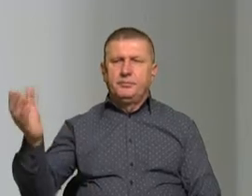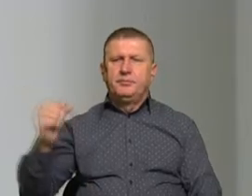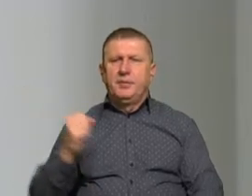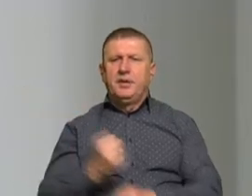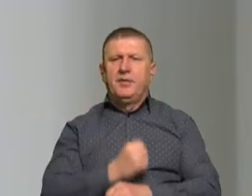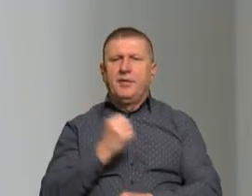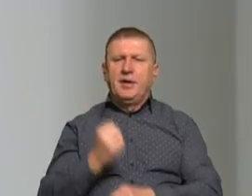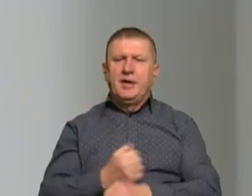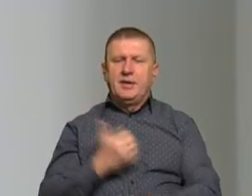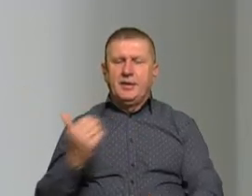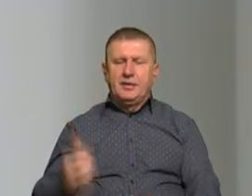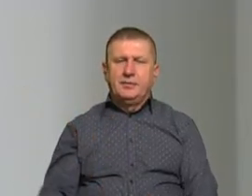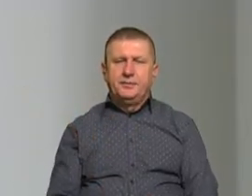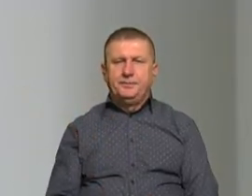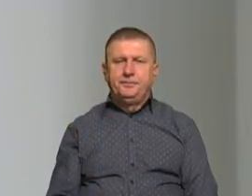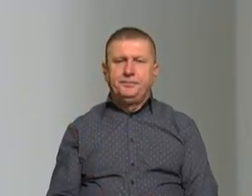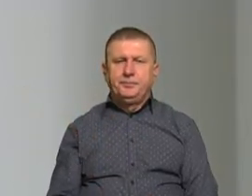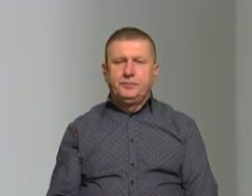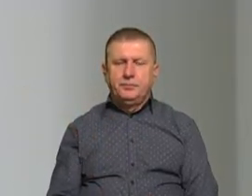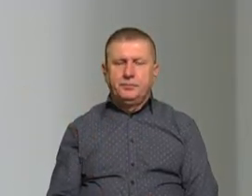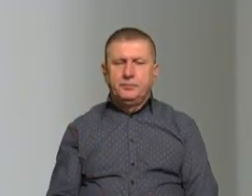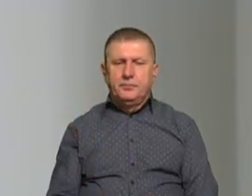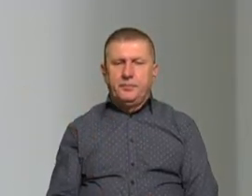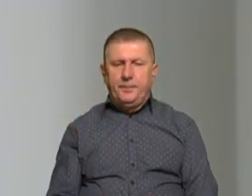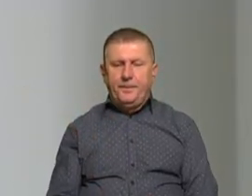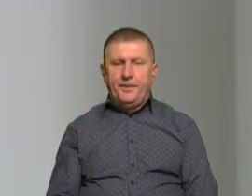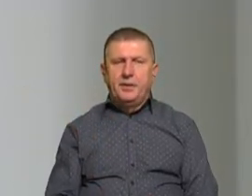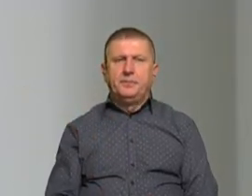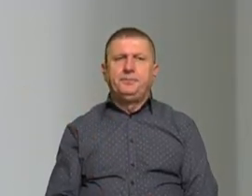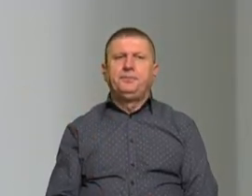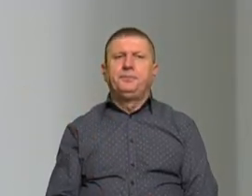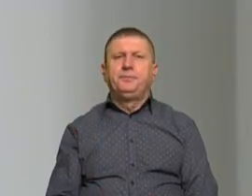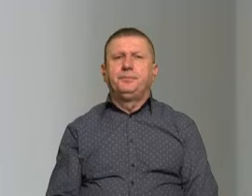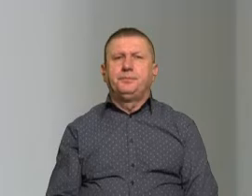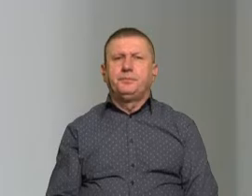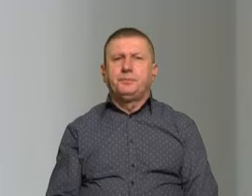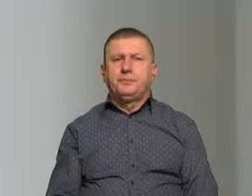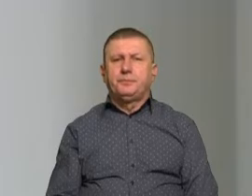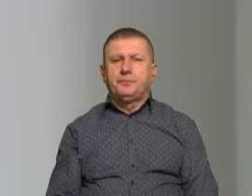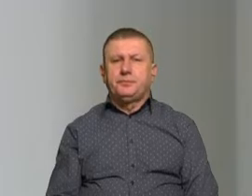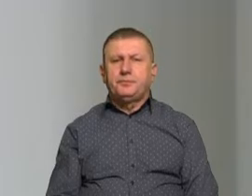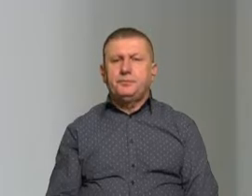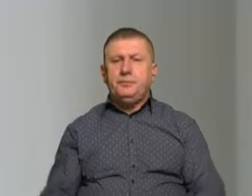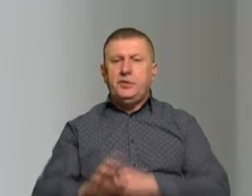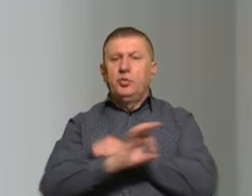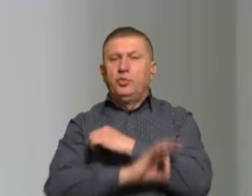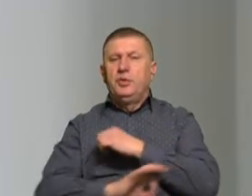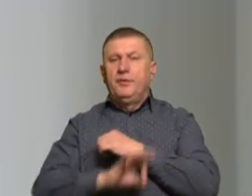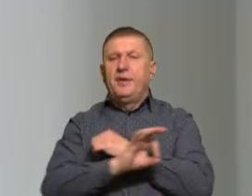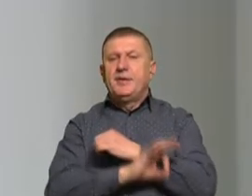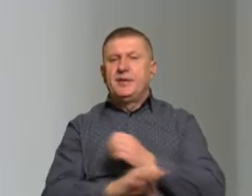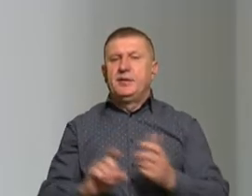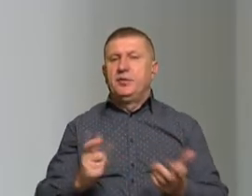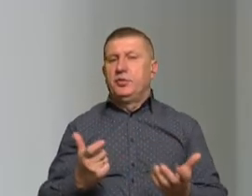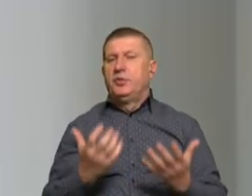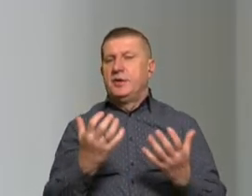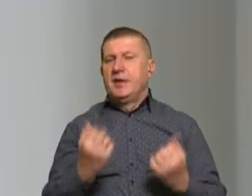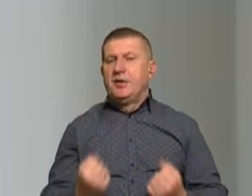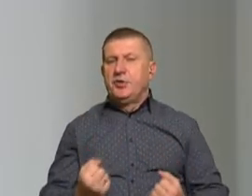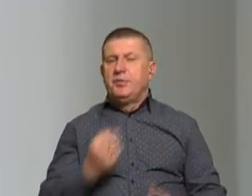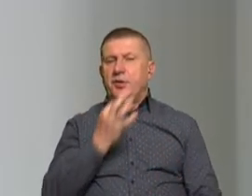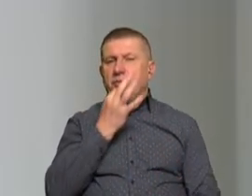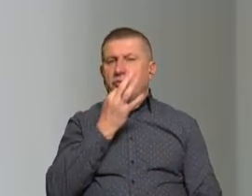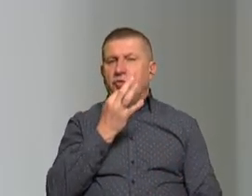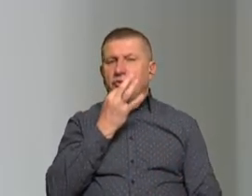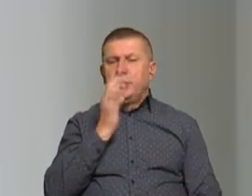jest pomysł pana jako kandydata na prezydenta Bielska-Białej na współpracę z uniwersytetami działającymi w mieście i zatrzymywanie tej najmłodszej